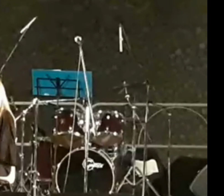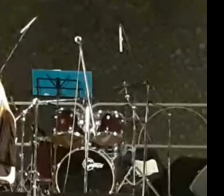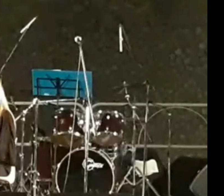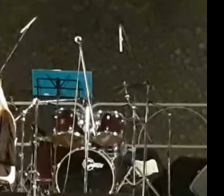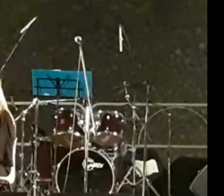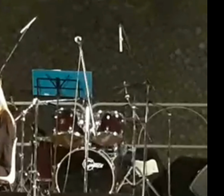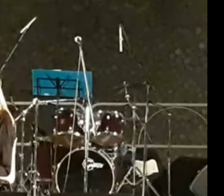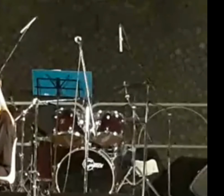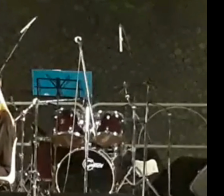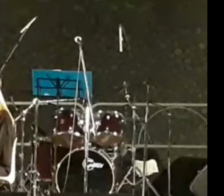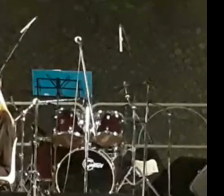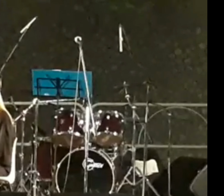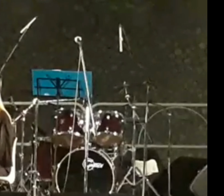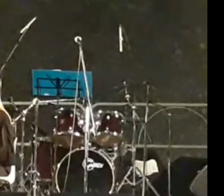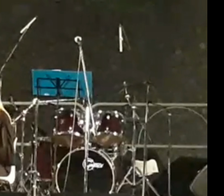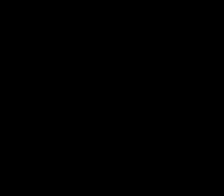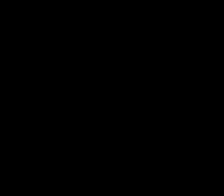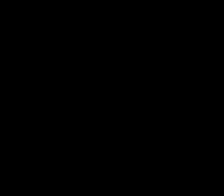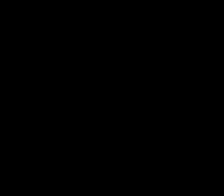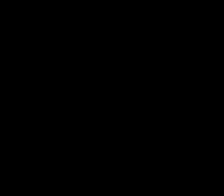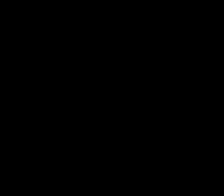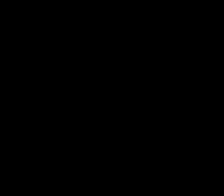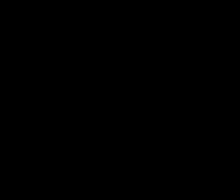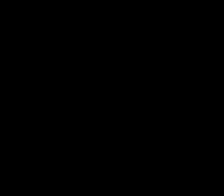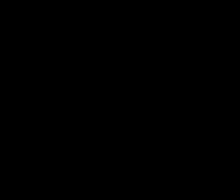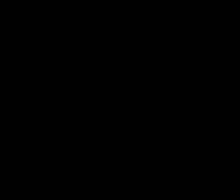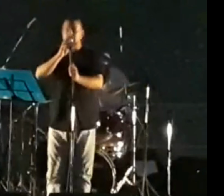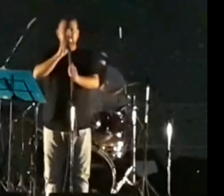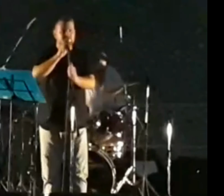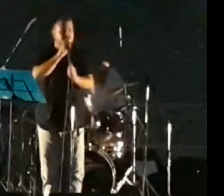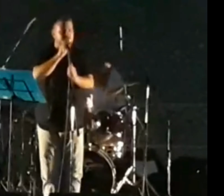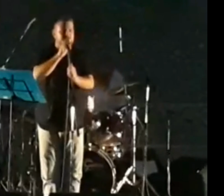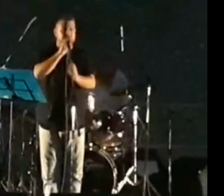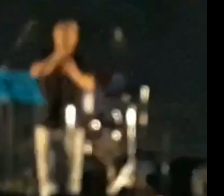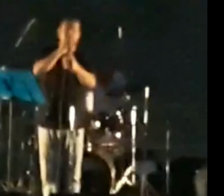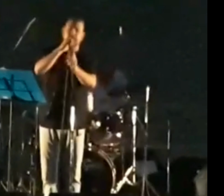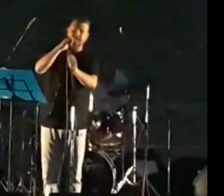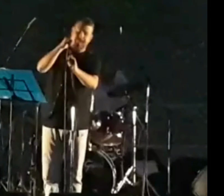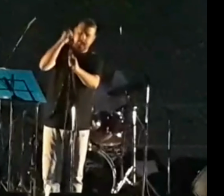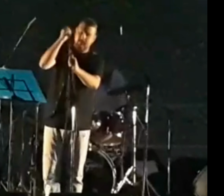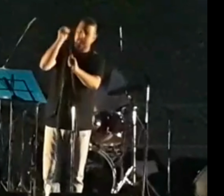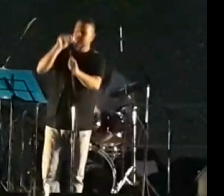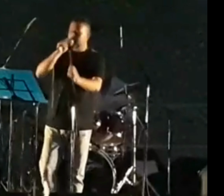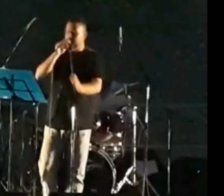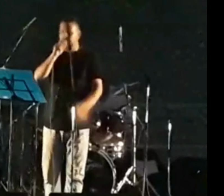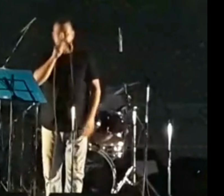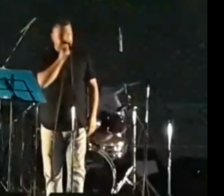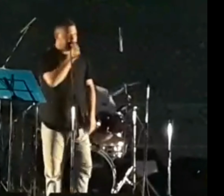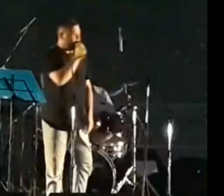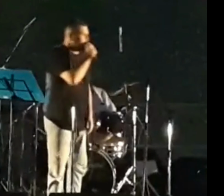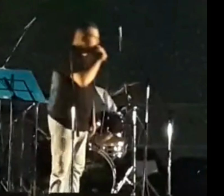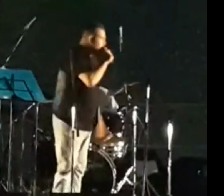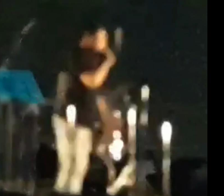Sì, insomma, la musica fa grandi cose, è importante. Sì. Allora, intanto vi presento i miei compagni di